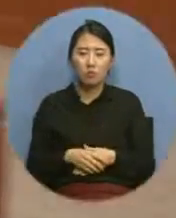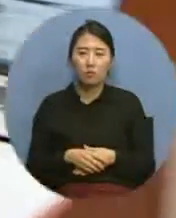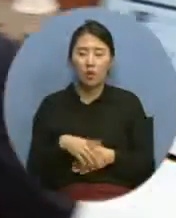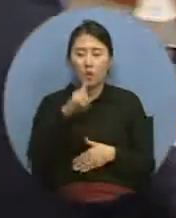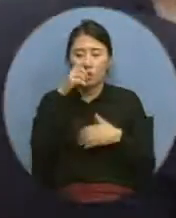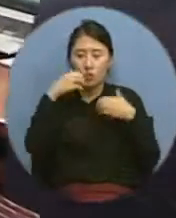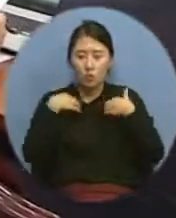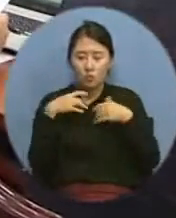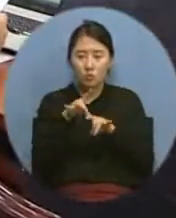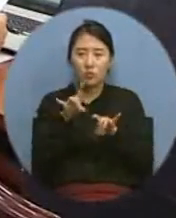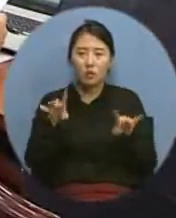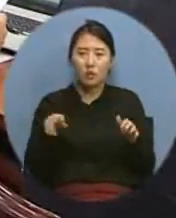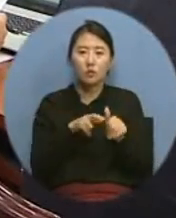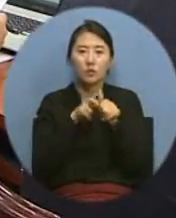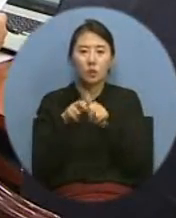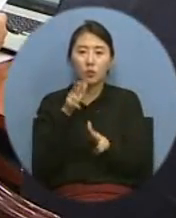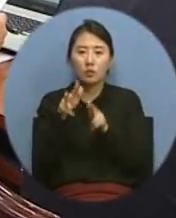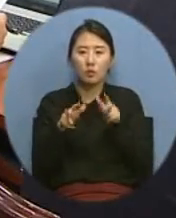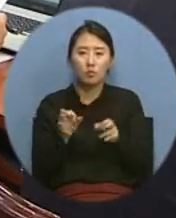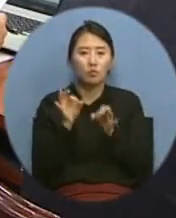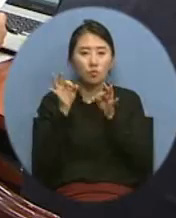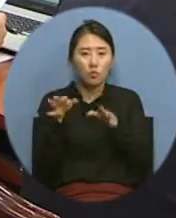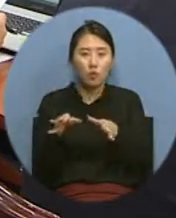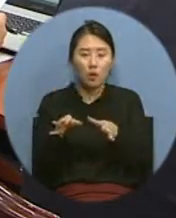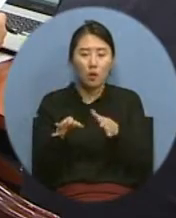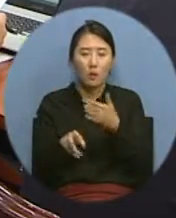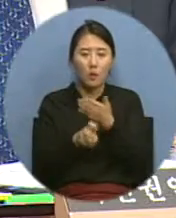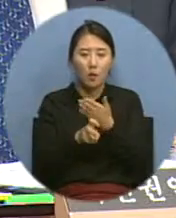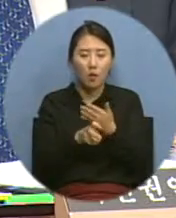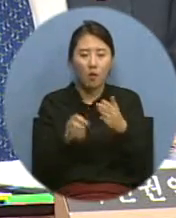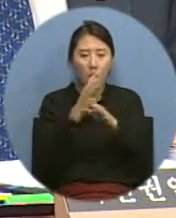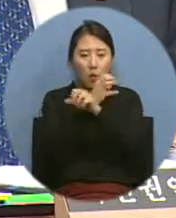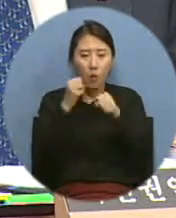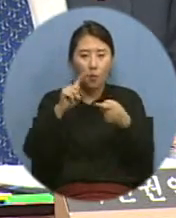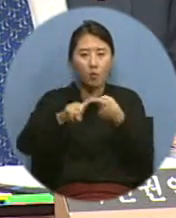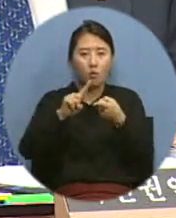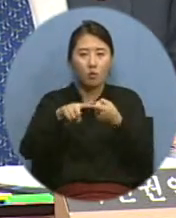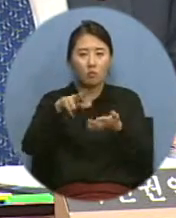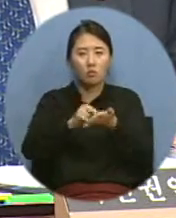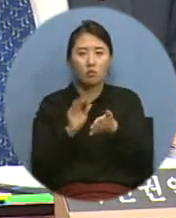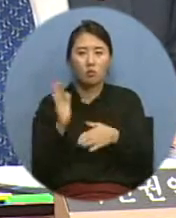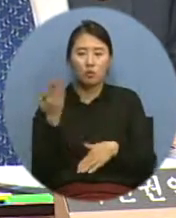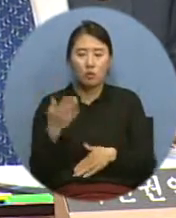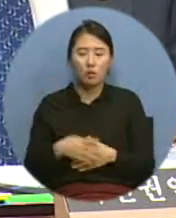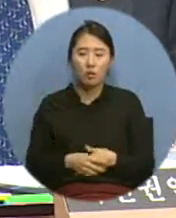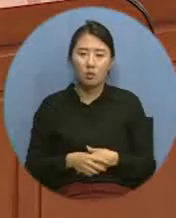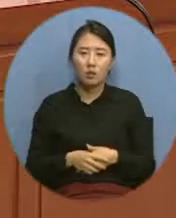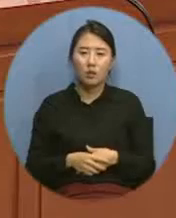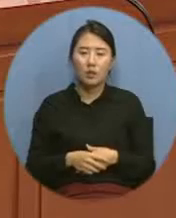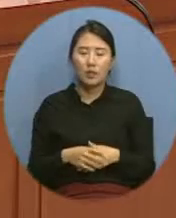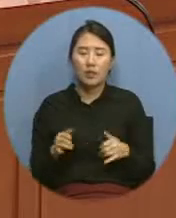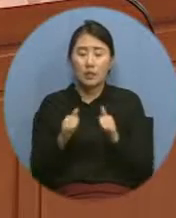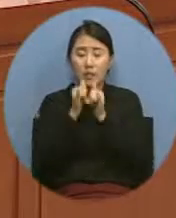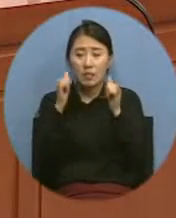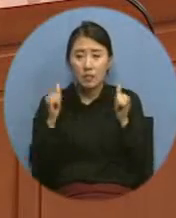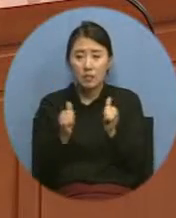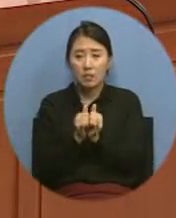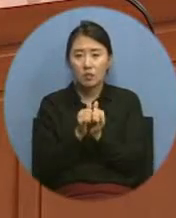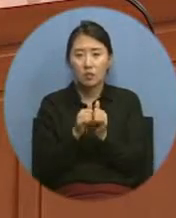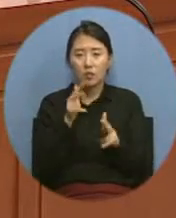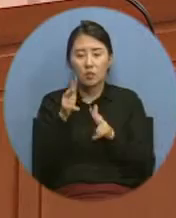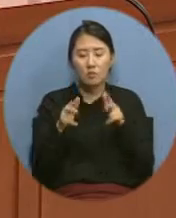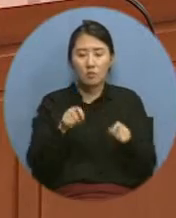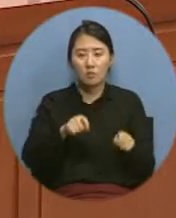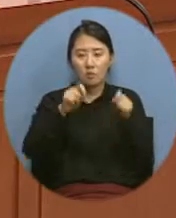정부 부처의 정보화 사업에 투입된 비정규직 고용 행태가 도마 위에 올랐습니다 사업이 언도를 2월 한 경우에